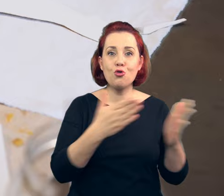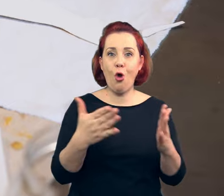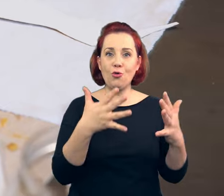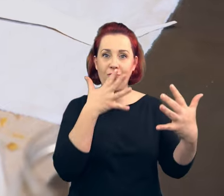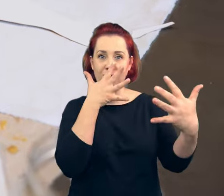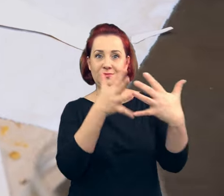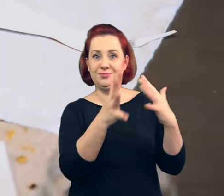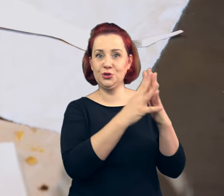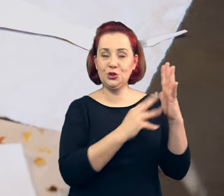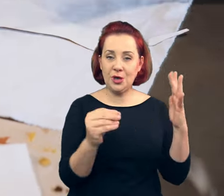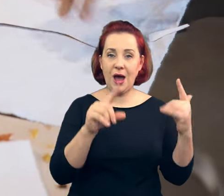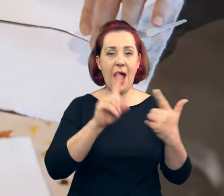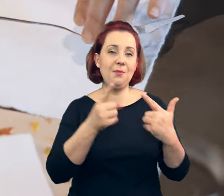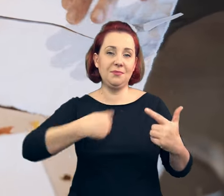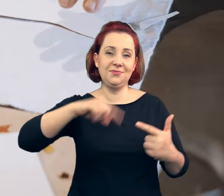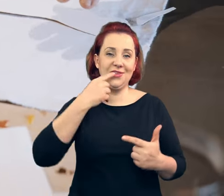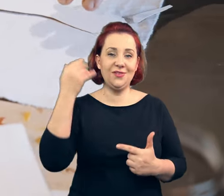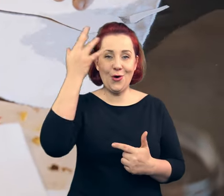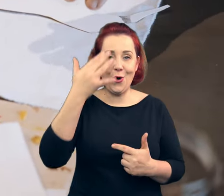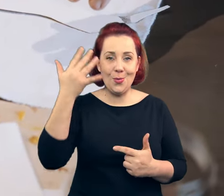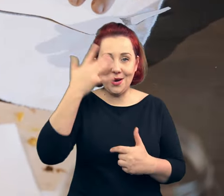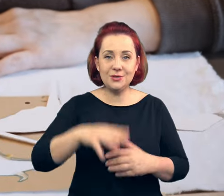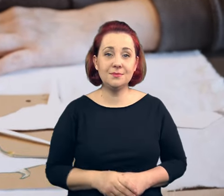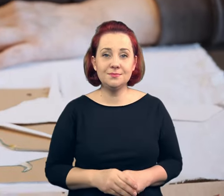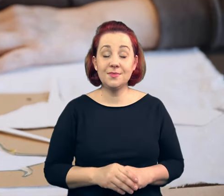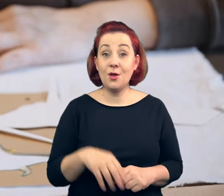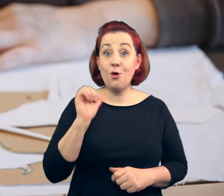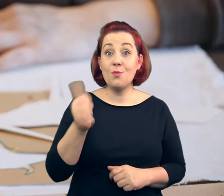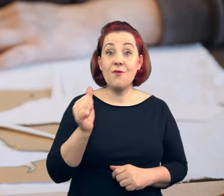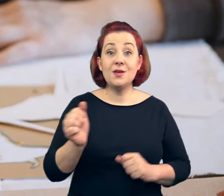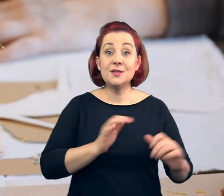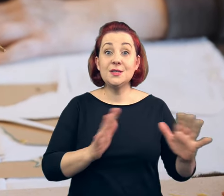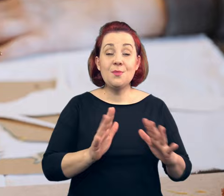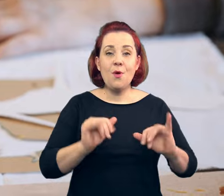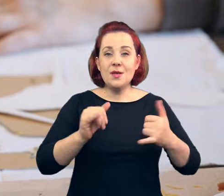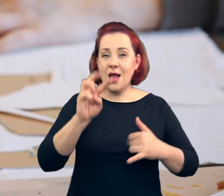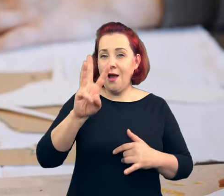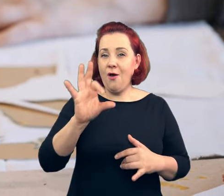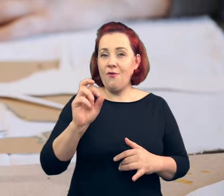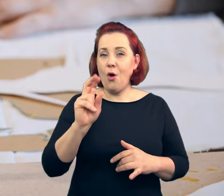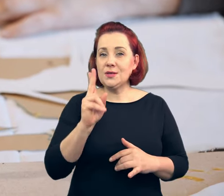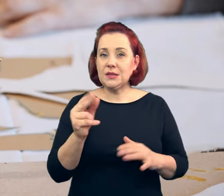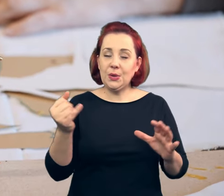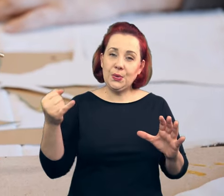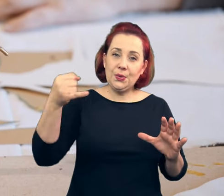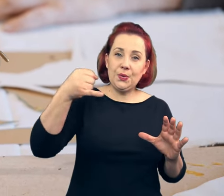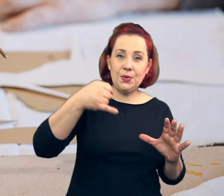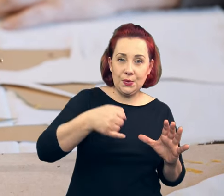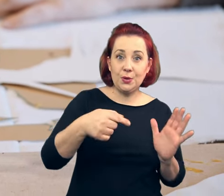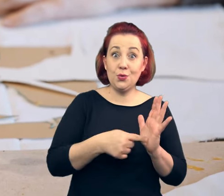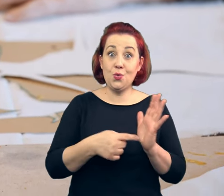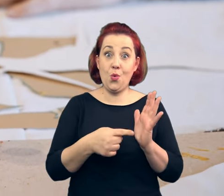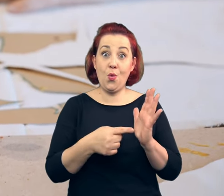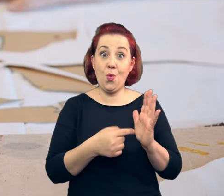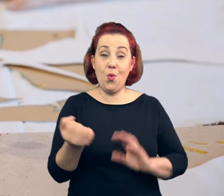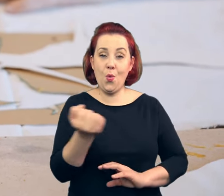szablonów, albo naszej wyobraźni. Takim profesjonalnym sposobem na noszenia wosku jest używanie